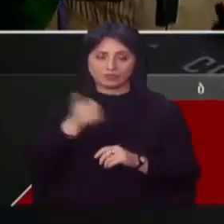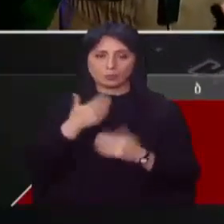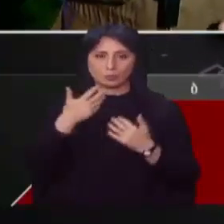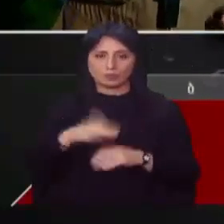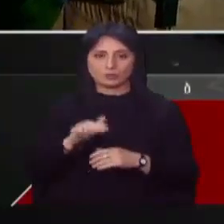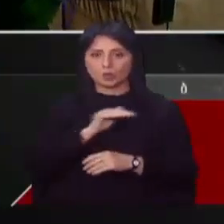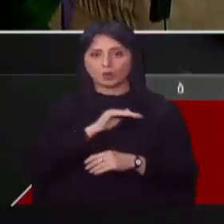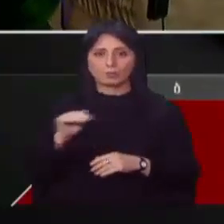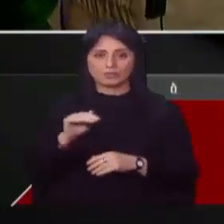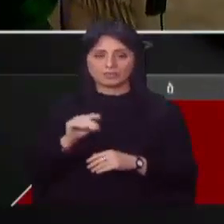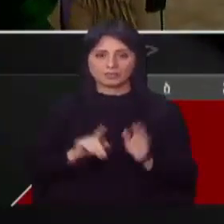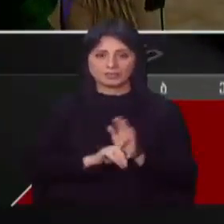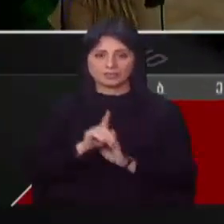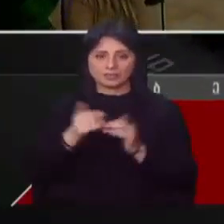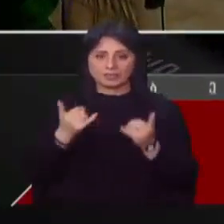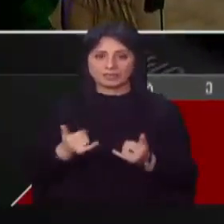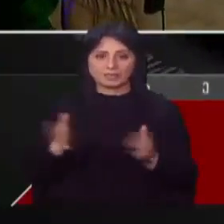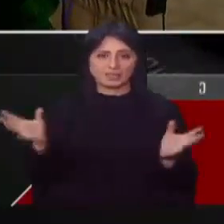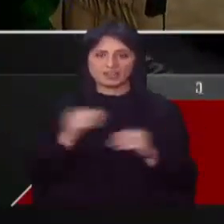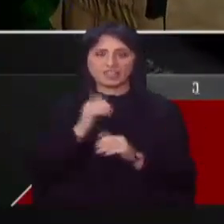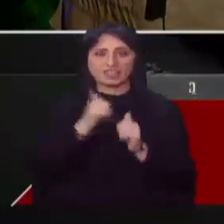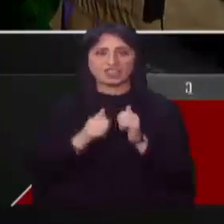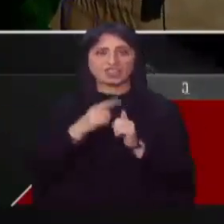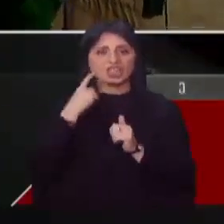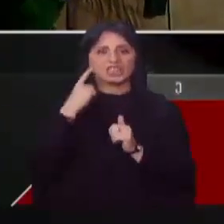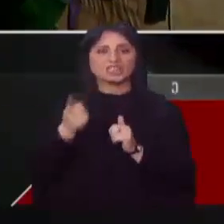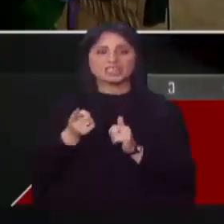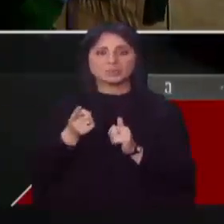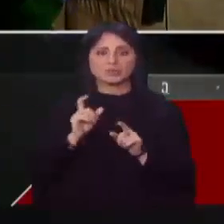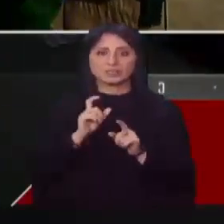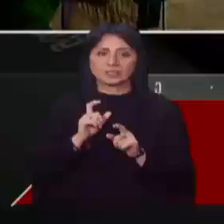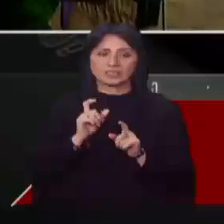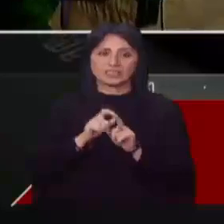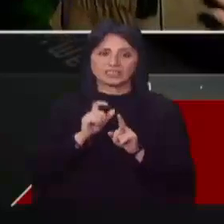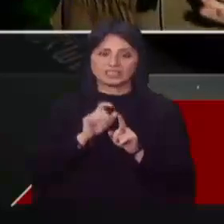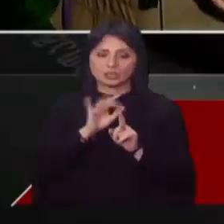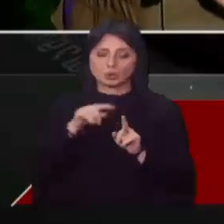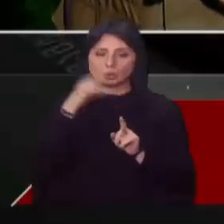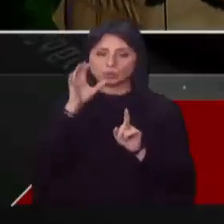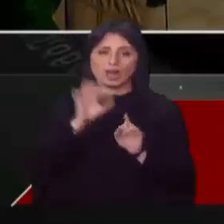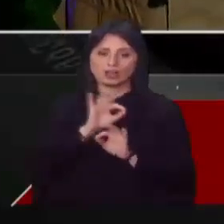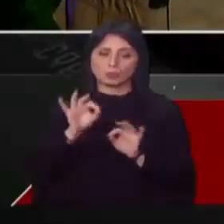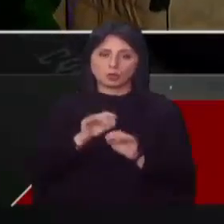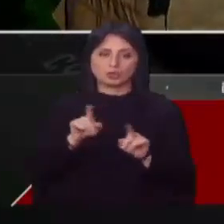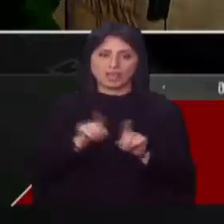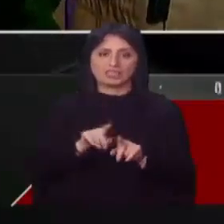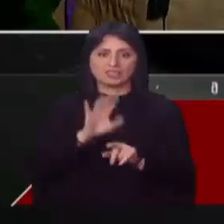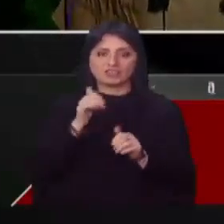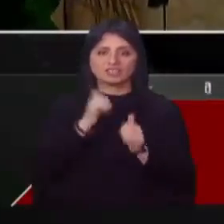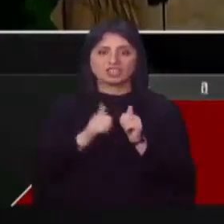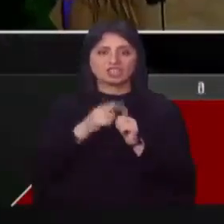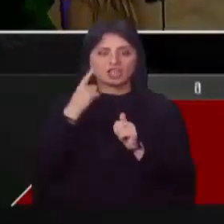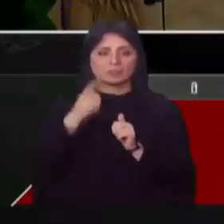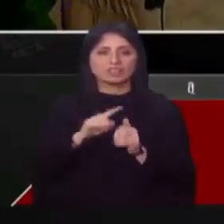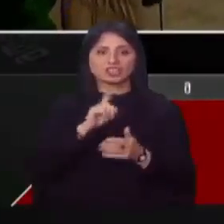უკვე ოფიციალურად დაიწყებს. დღეს აქ ყველაზე ხშირად ისმოდა ფრაზა რუსული კანონპროექტი და ასევე ყველაზე ხშირად